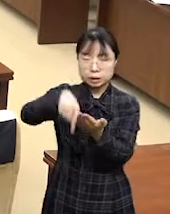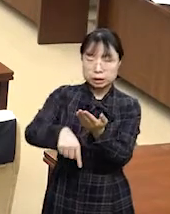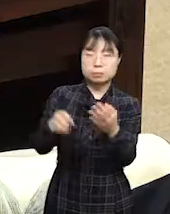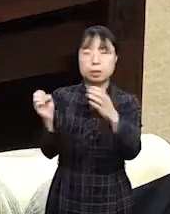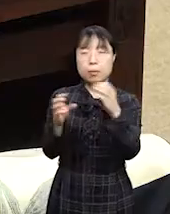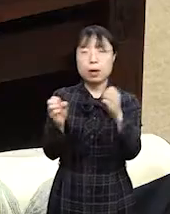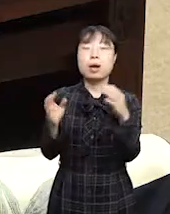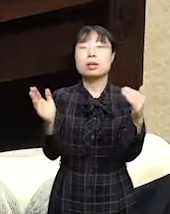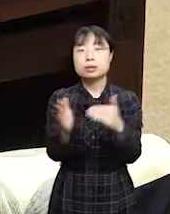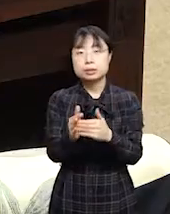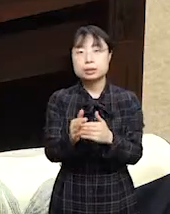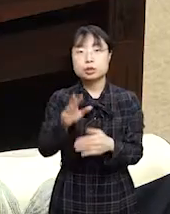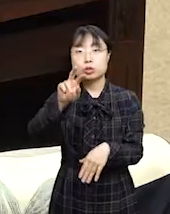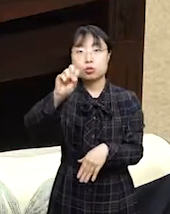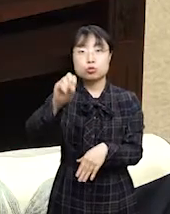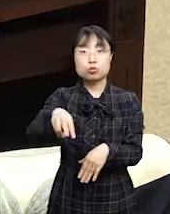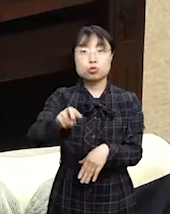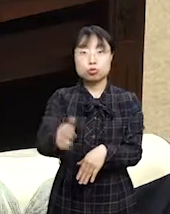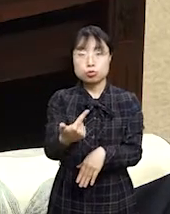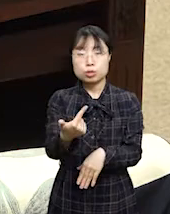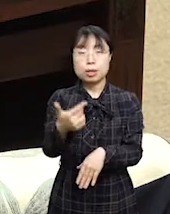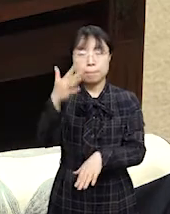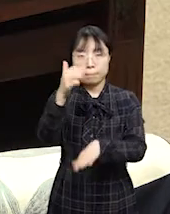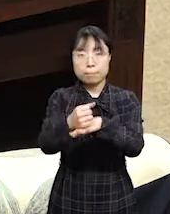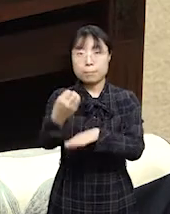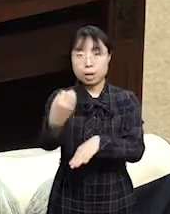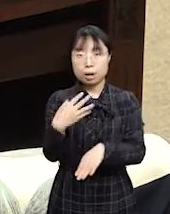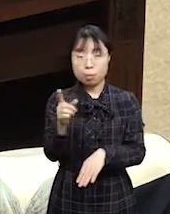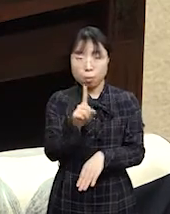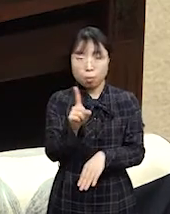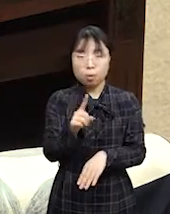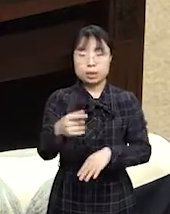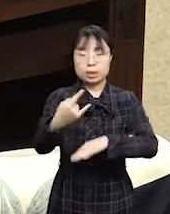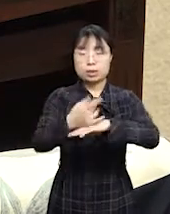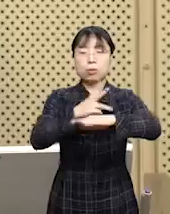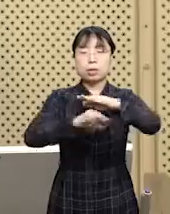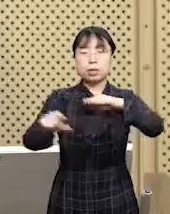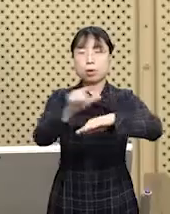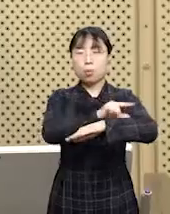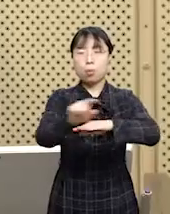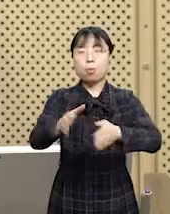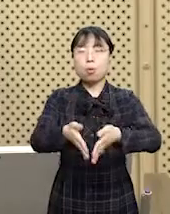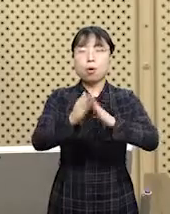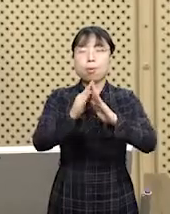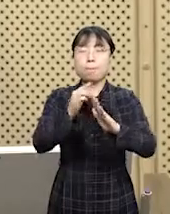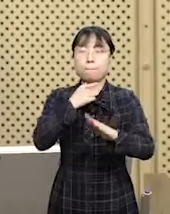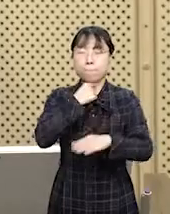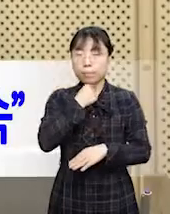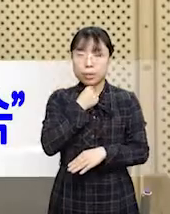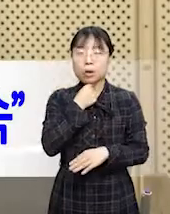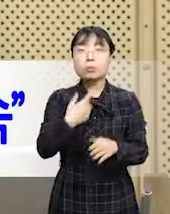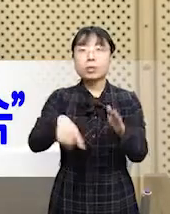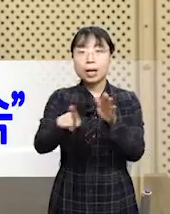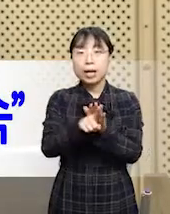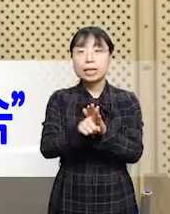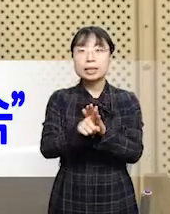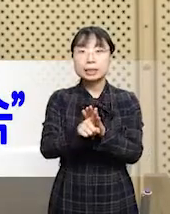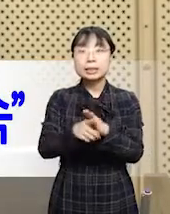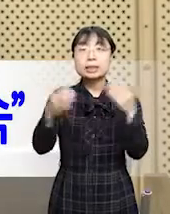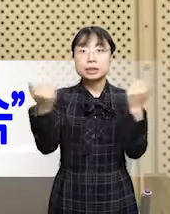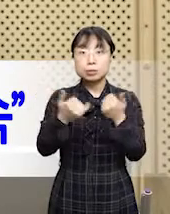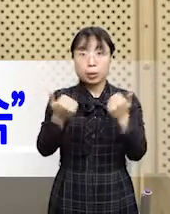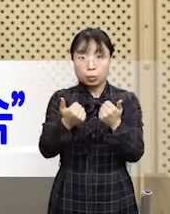의장은 폐회사를 통해 의왕시의 염원인 수도권 광역 급행철도 의왕역 추가 정차를 위해